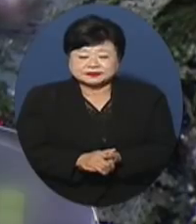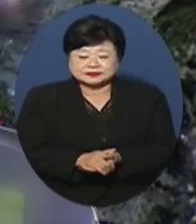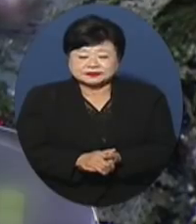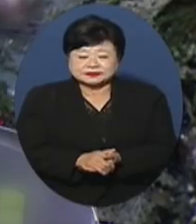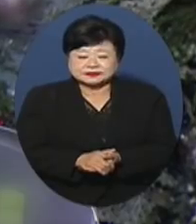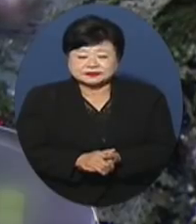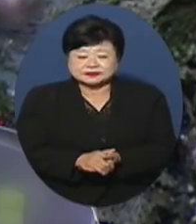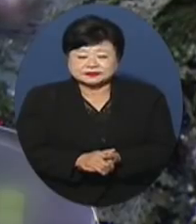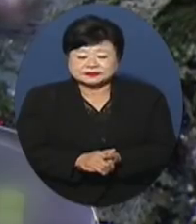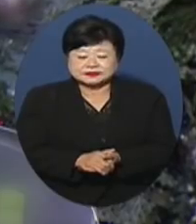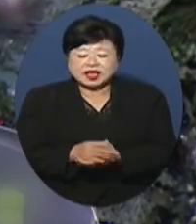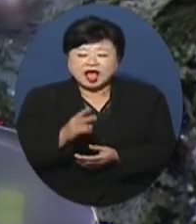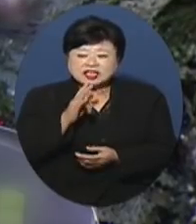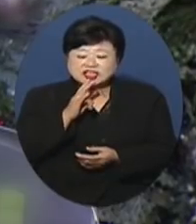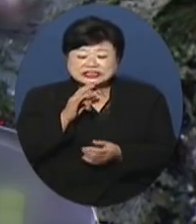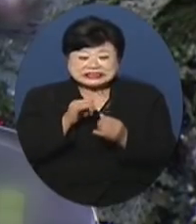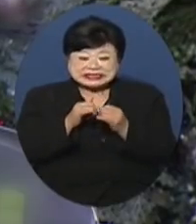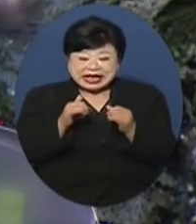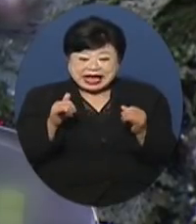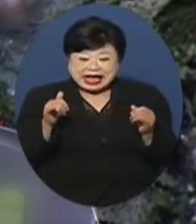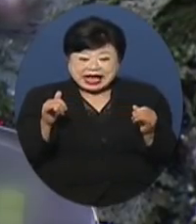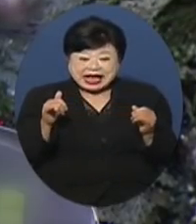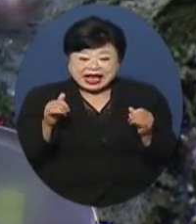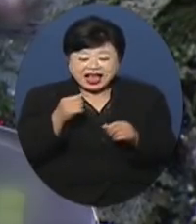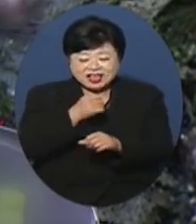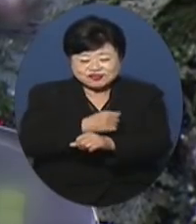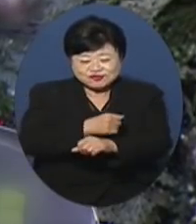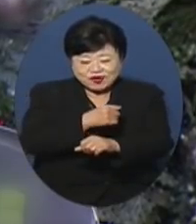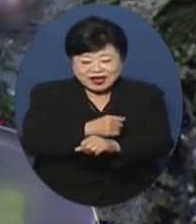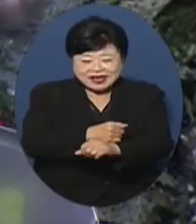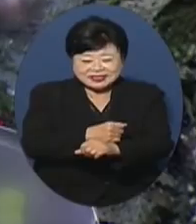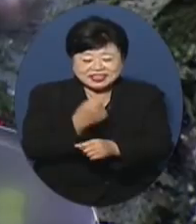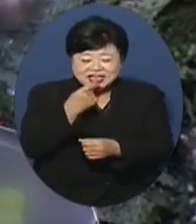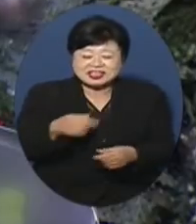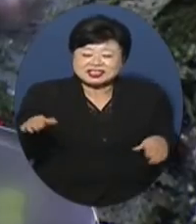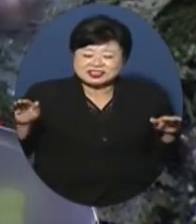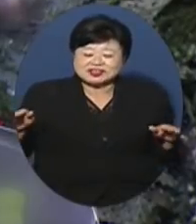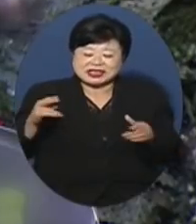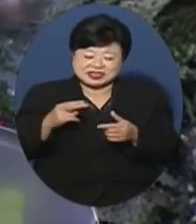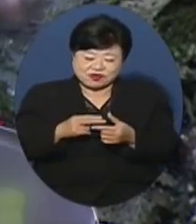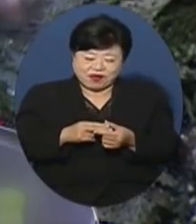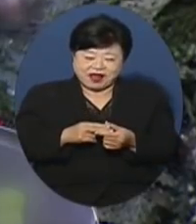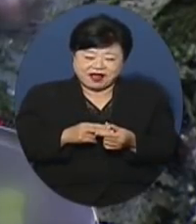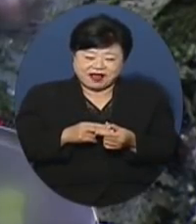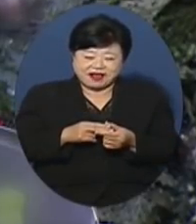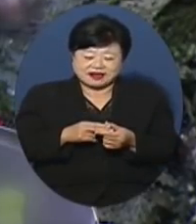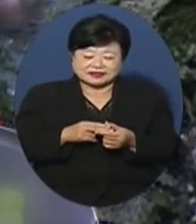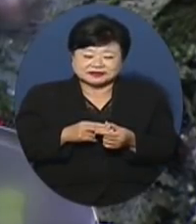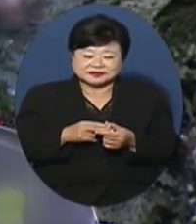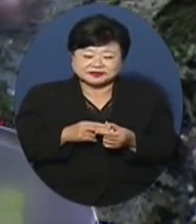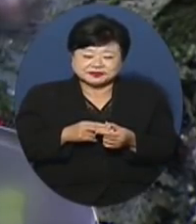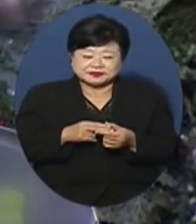신부름 선지자가 수고한 천사들과